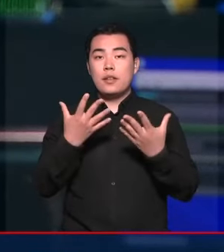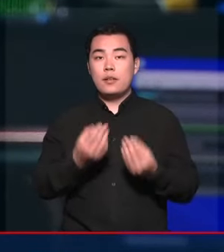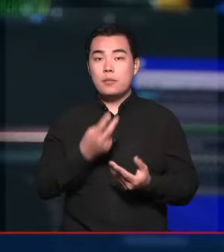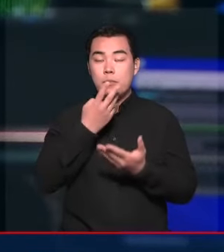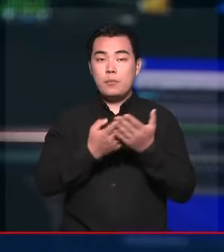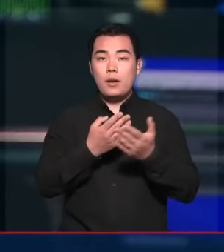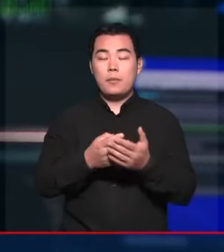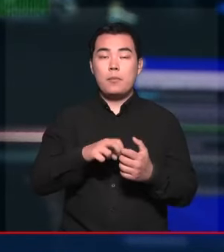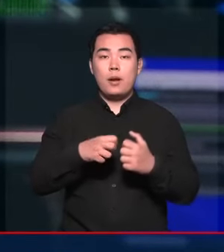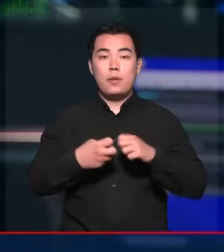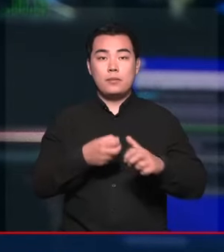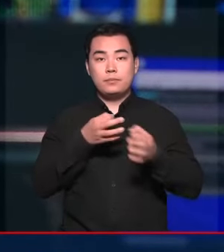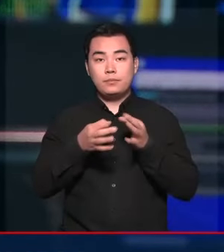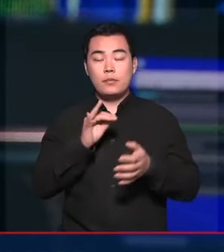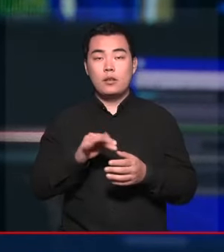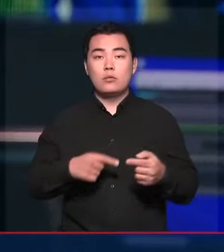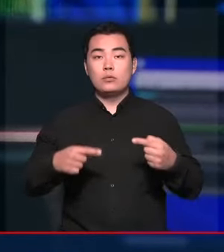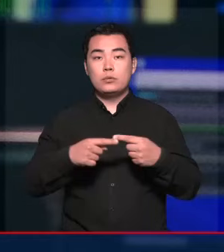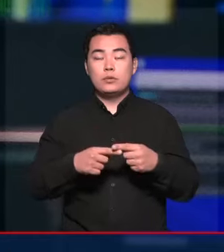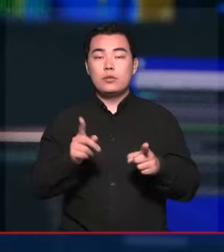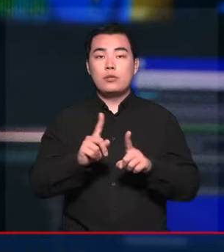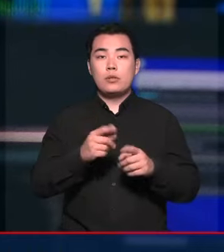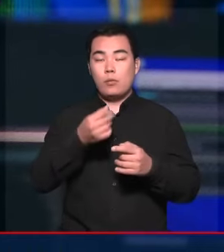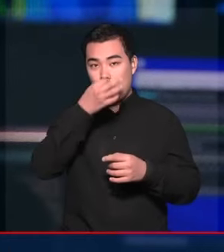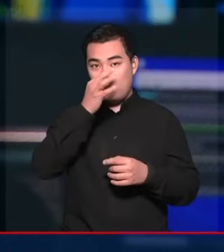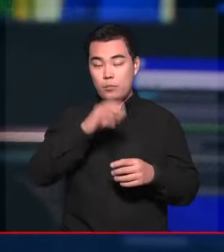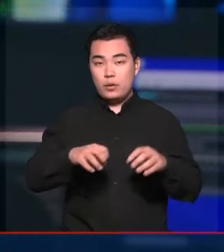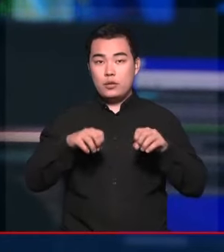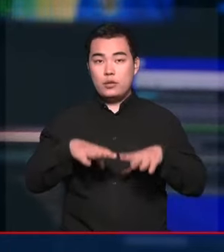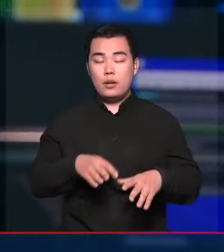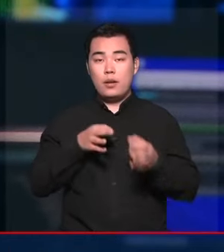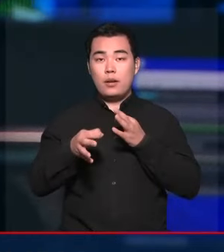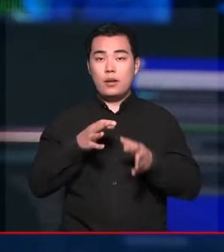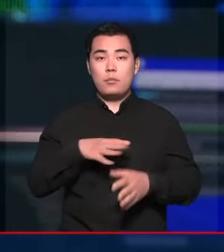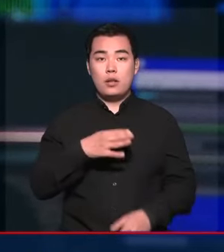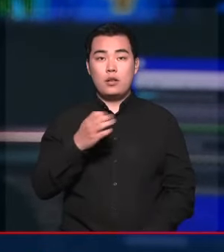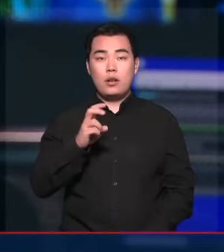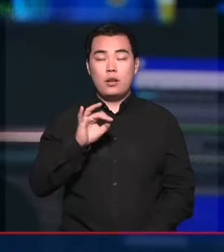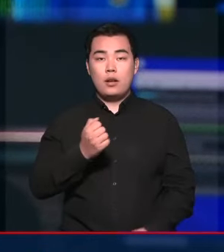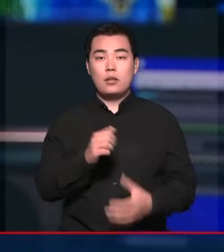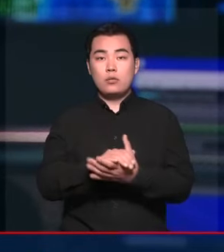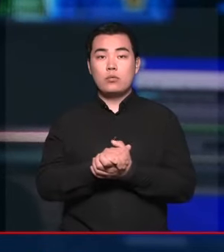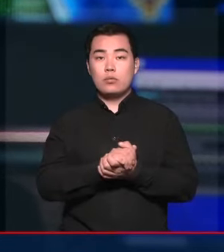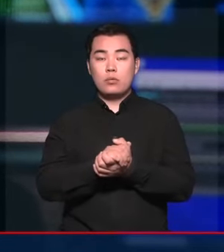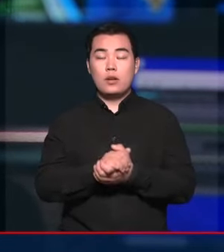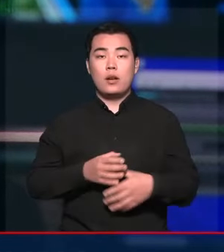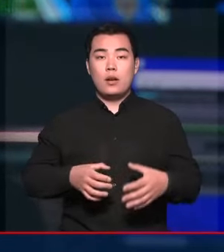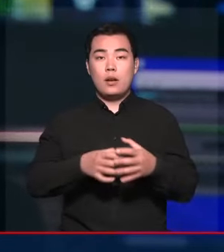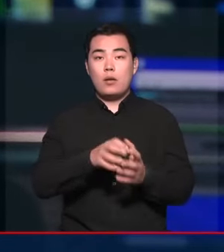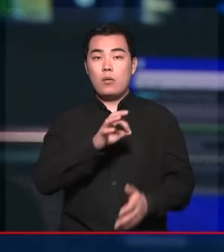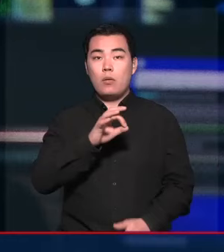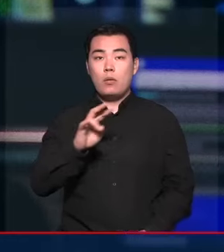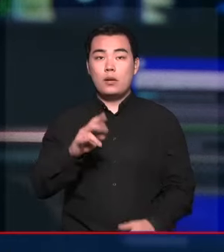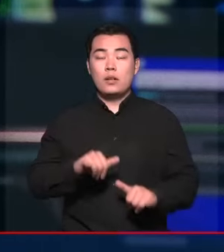негізгі мәселе көтеріліп, оның нақты нәтижесі мен тәжірибелік шешімдерді айтылған. Тіпті Шанхай ынтымақтастығы Біріккен ұлттар